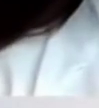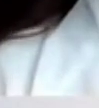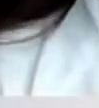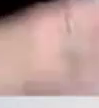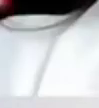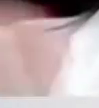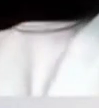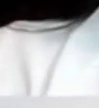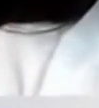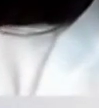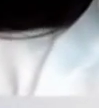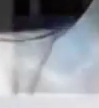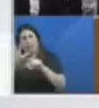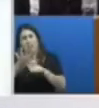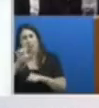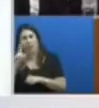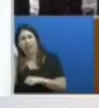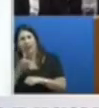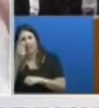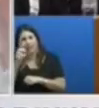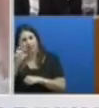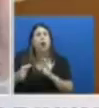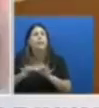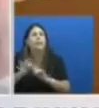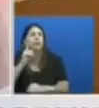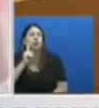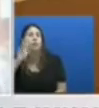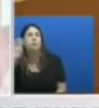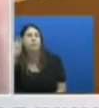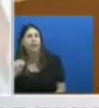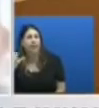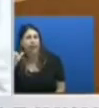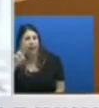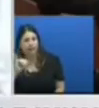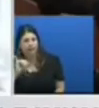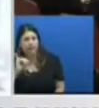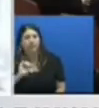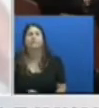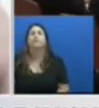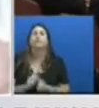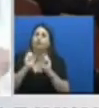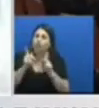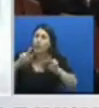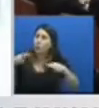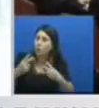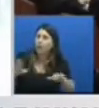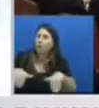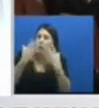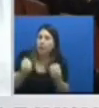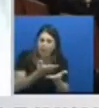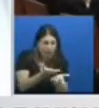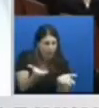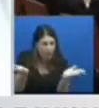משפט עליון השופט עמית מבזה את הכנסת תקשיבו טוב א אני לא היתי יודעת את החוק לא הייתי יודעת לענות לו ככה